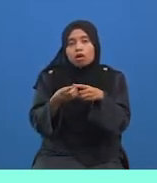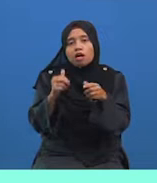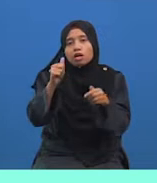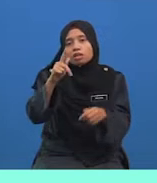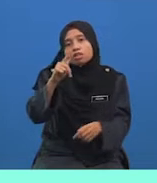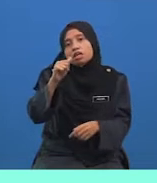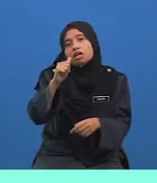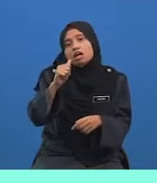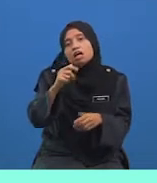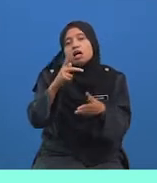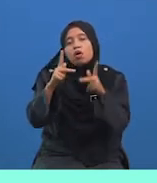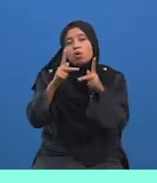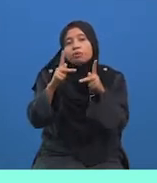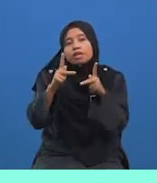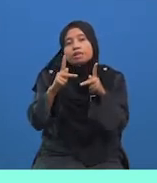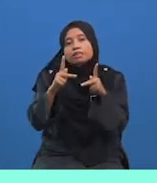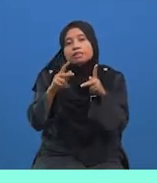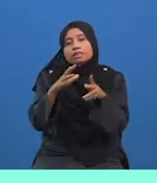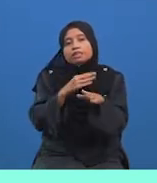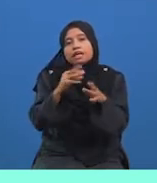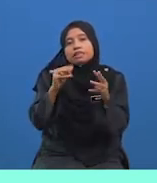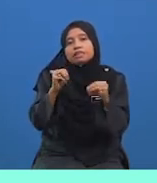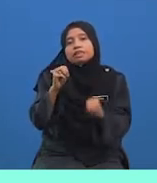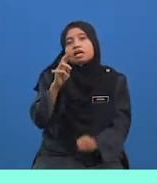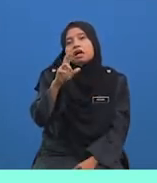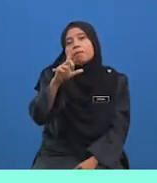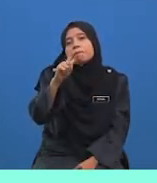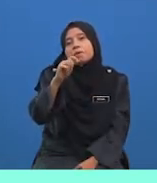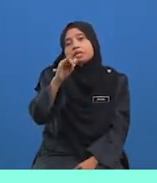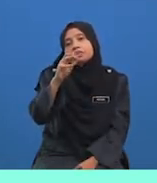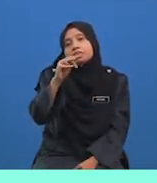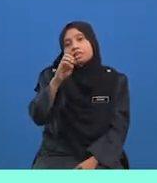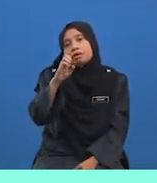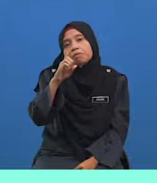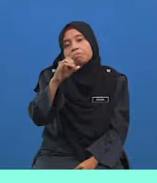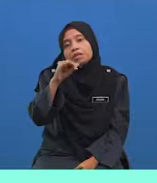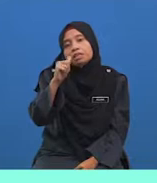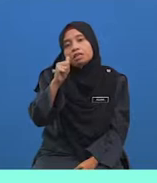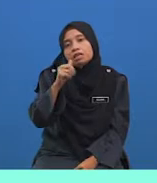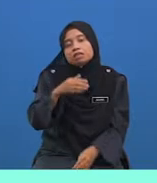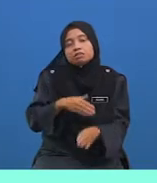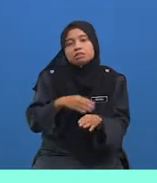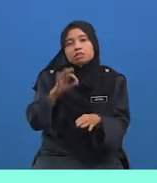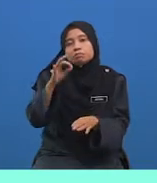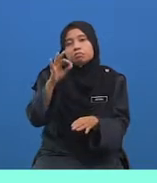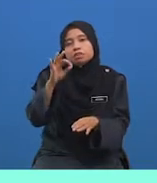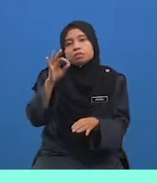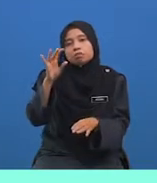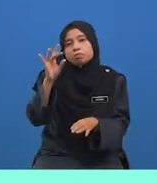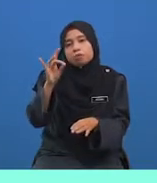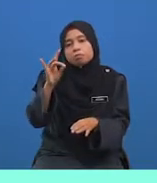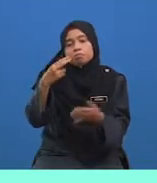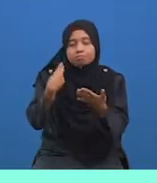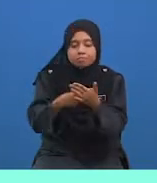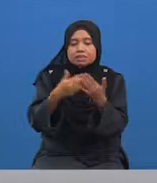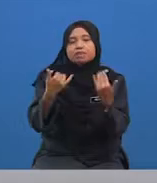Komunikasi dan Multimedia bermula pada tahun 1998 hingga